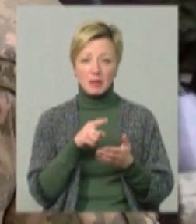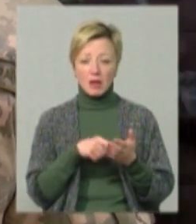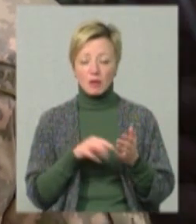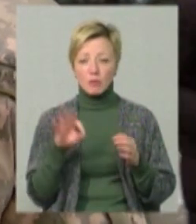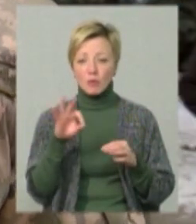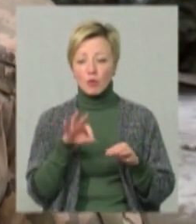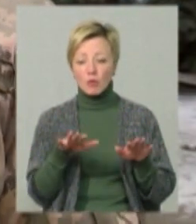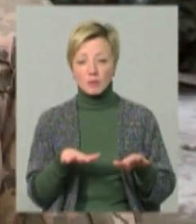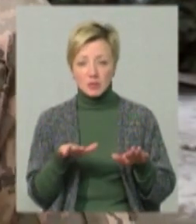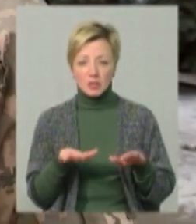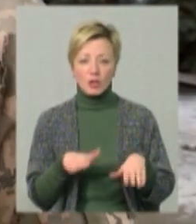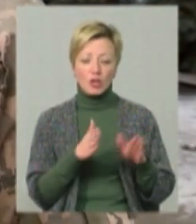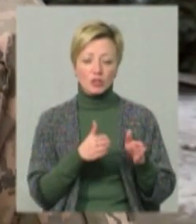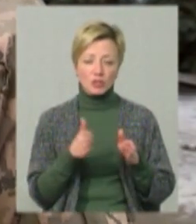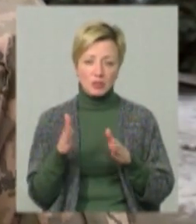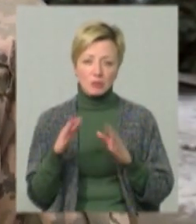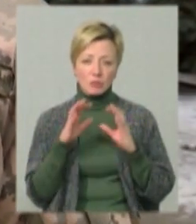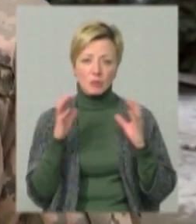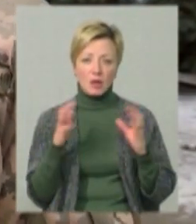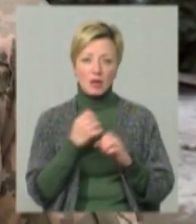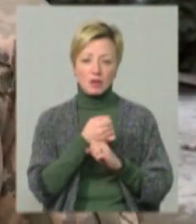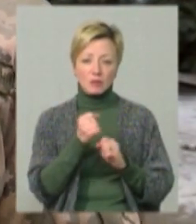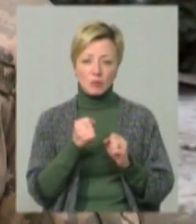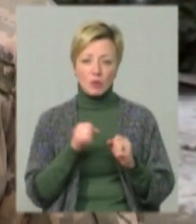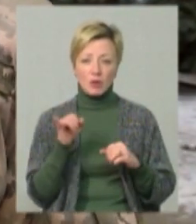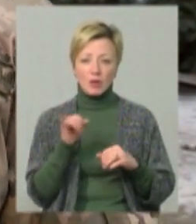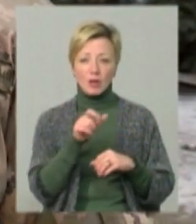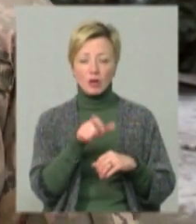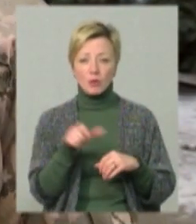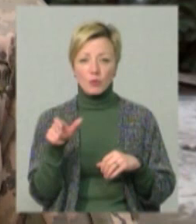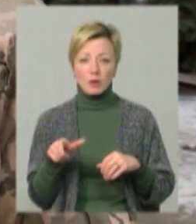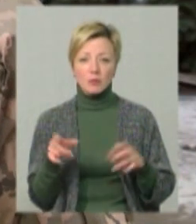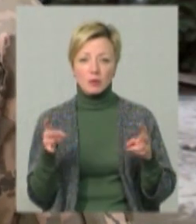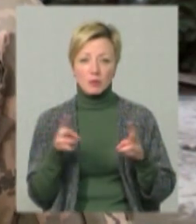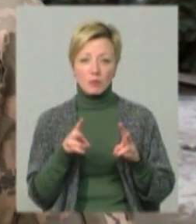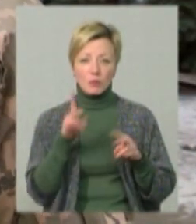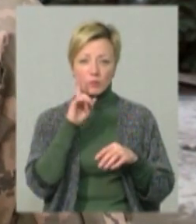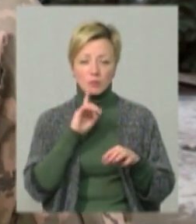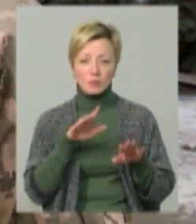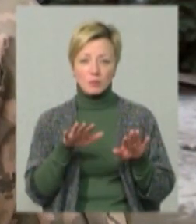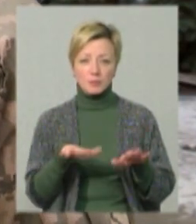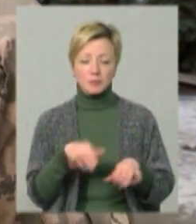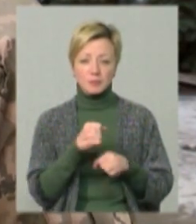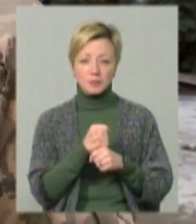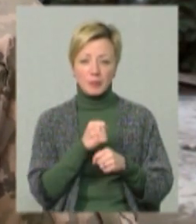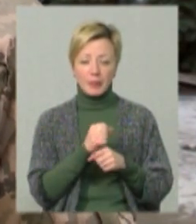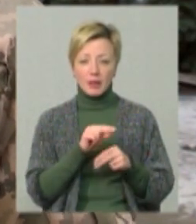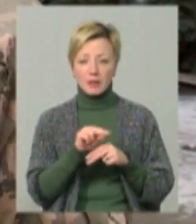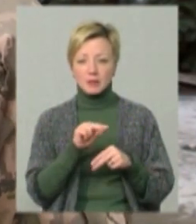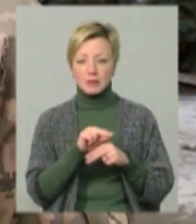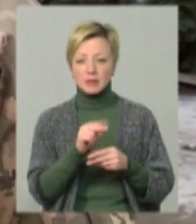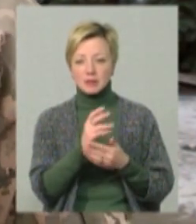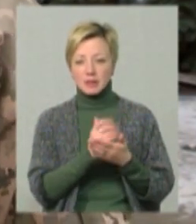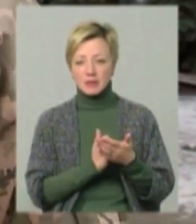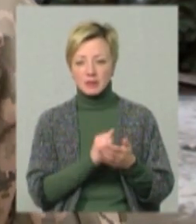і режимних органів, і зберігання зброї, і взагалі людям, де працювати, щоб можна було подальшому проводити заняття як